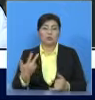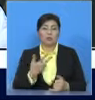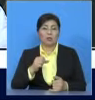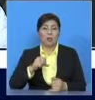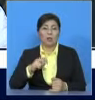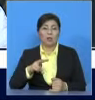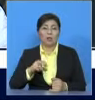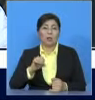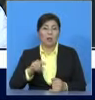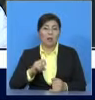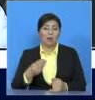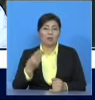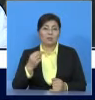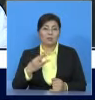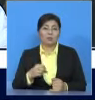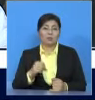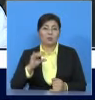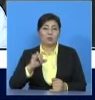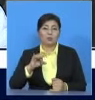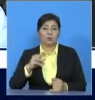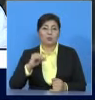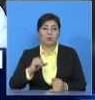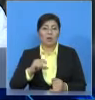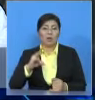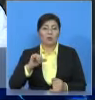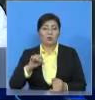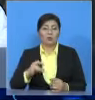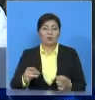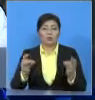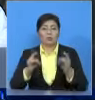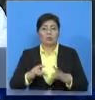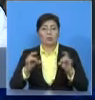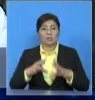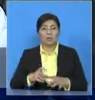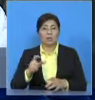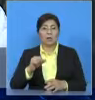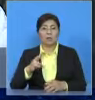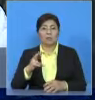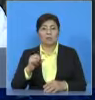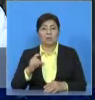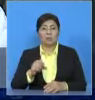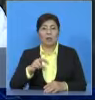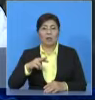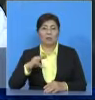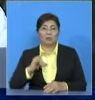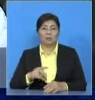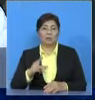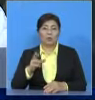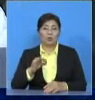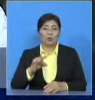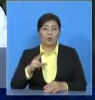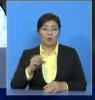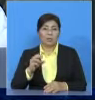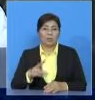шатыр, 2 рет тұмар, юрта, нұр ресторандары, және Хан Сарай, Алтын, Тұран, Көркем,